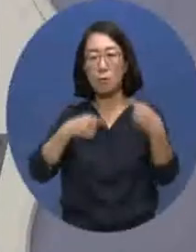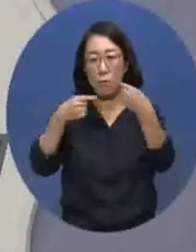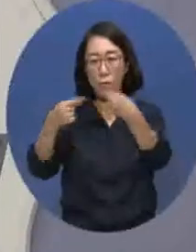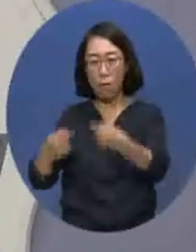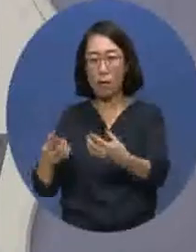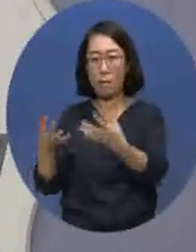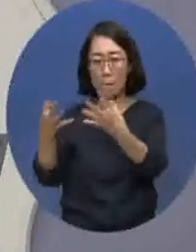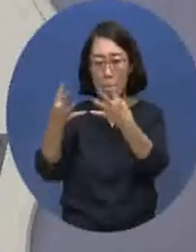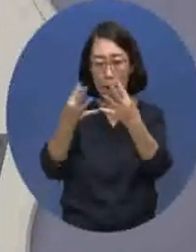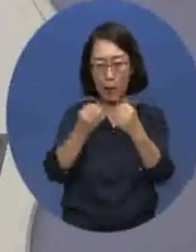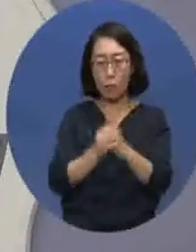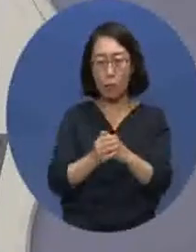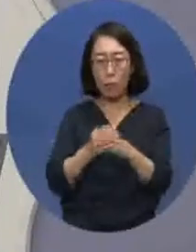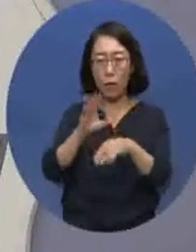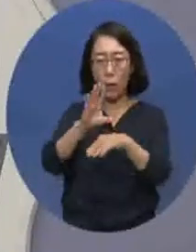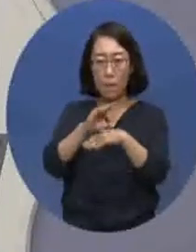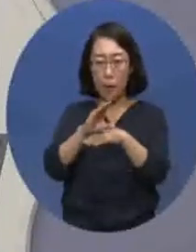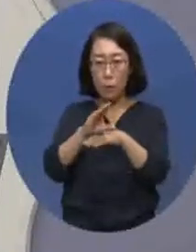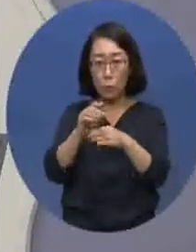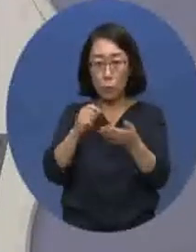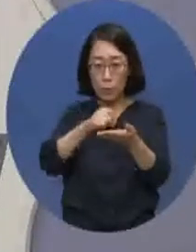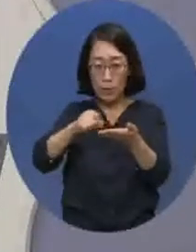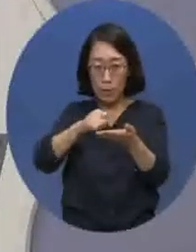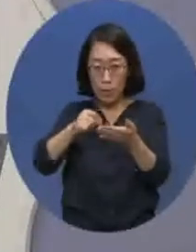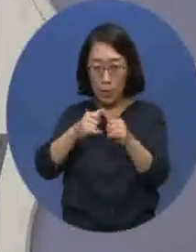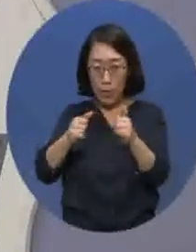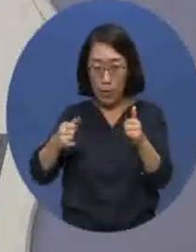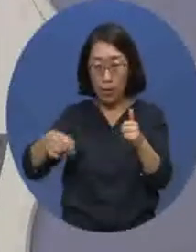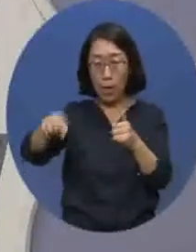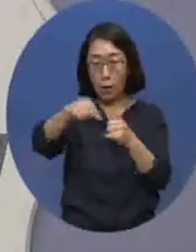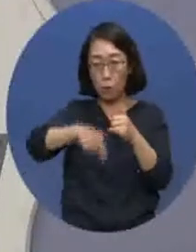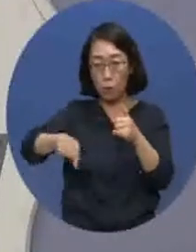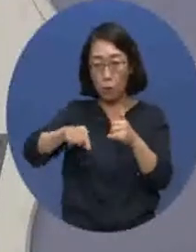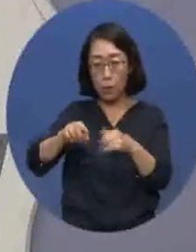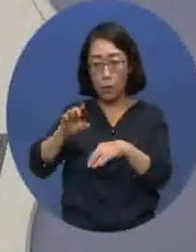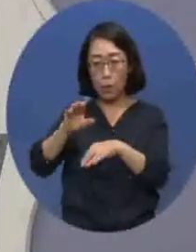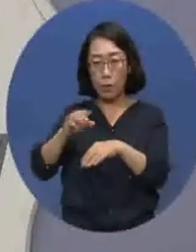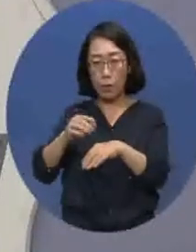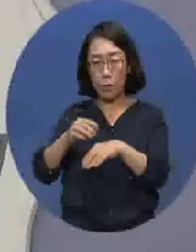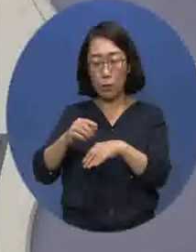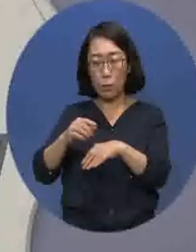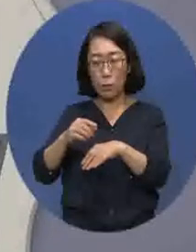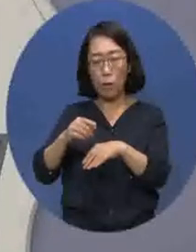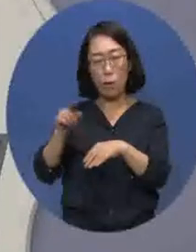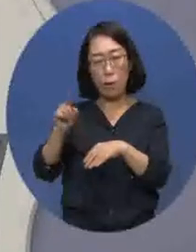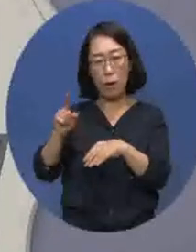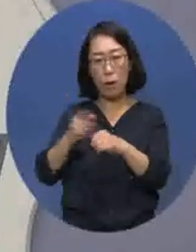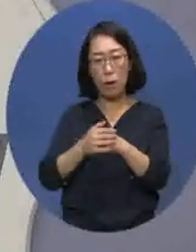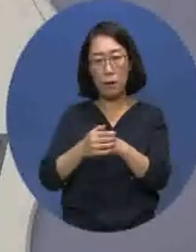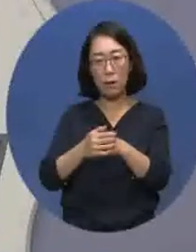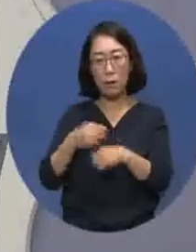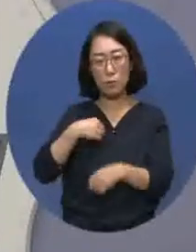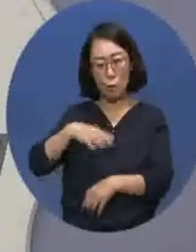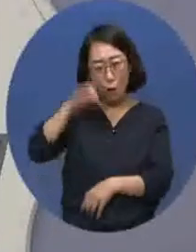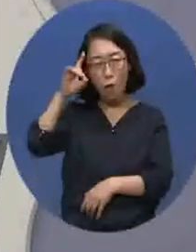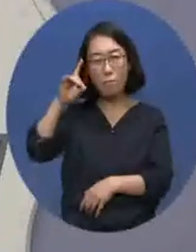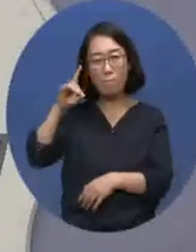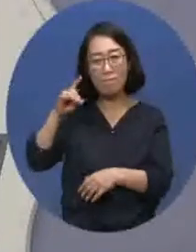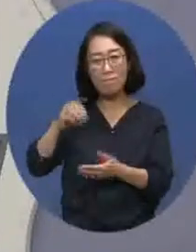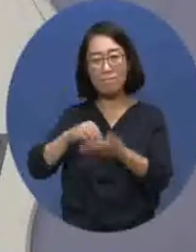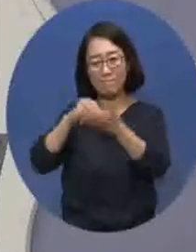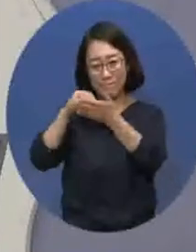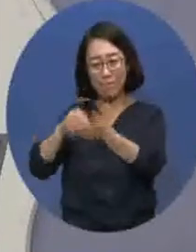방송 작가로써 의 정치에 입문한 건 이제 제가 처음이다 보니 우리